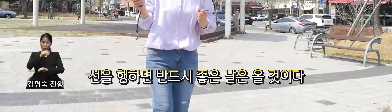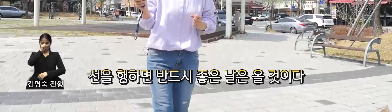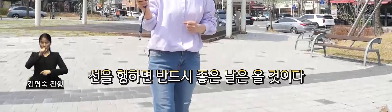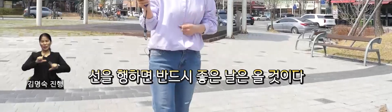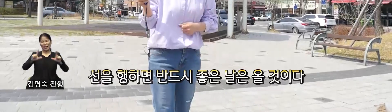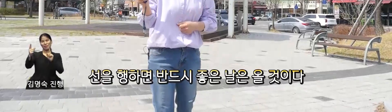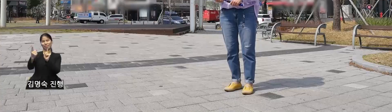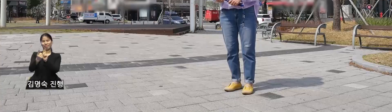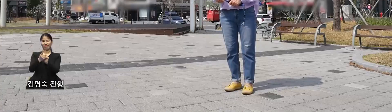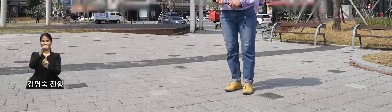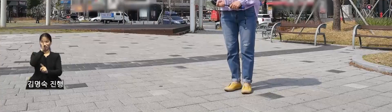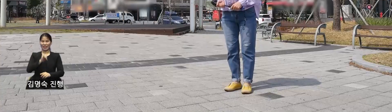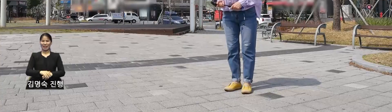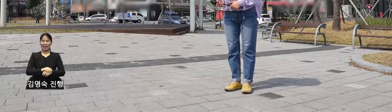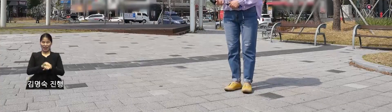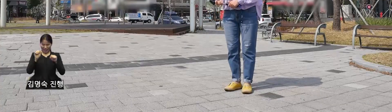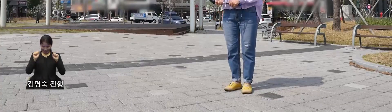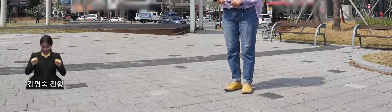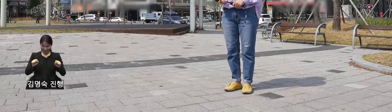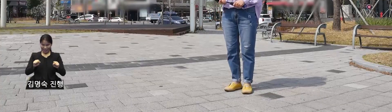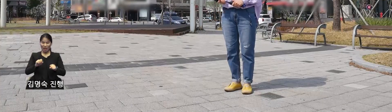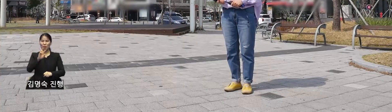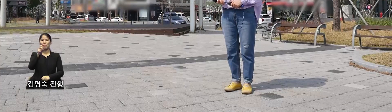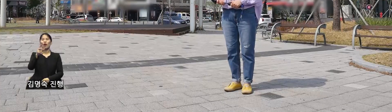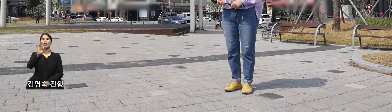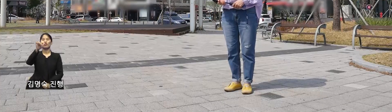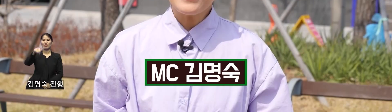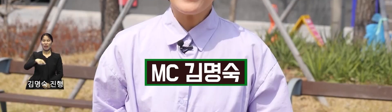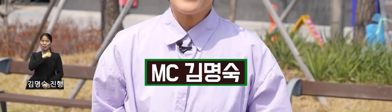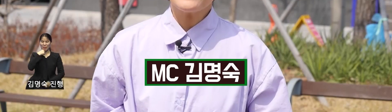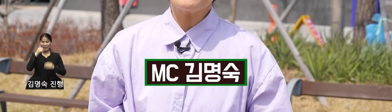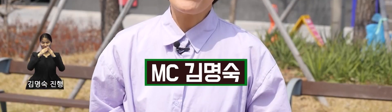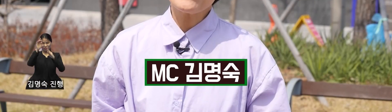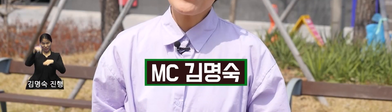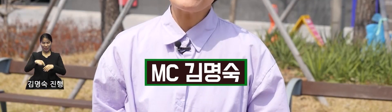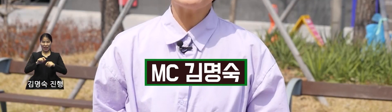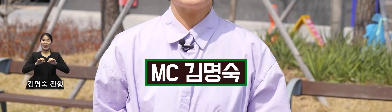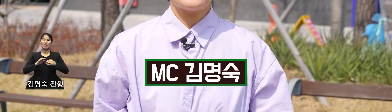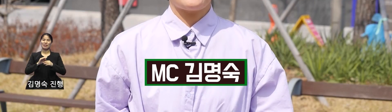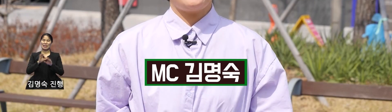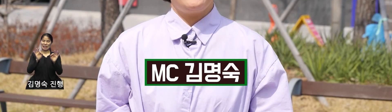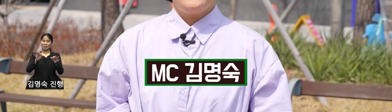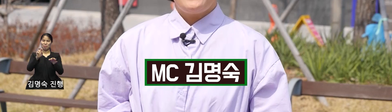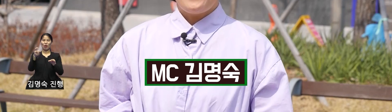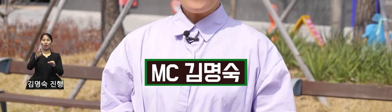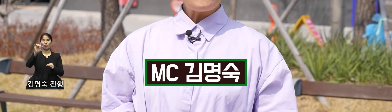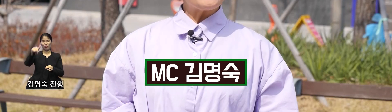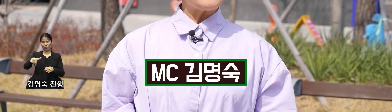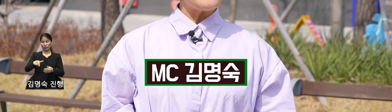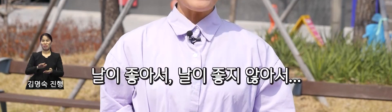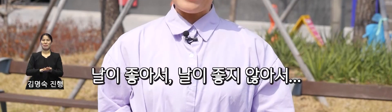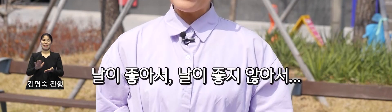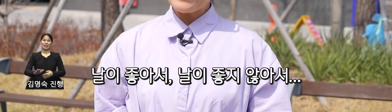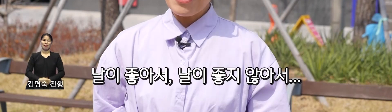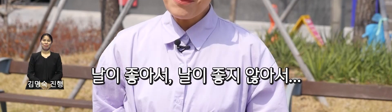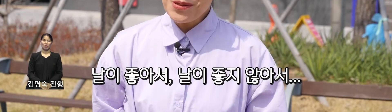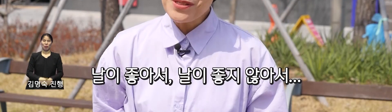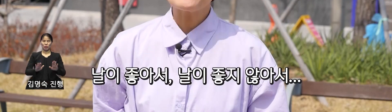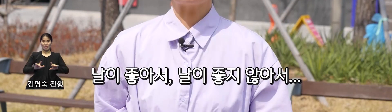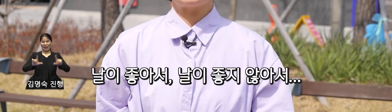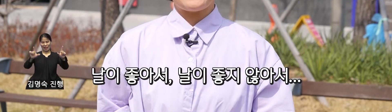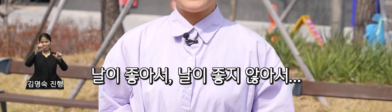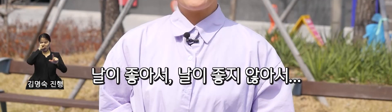오지 않을까요? 안녕하세요. 명숙의 맛집 천하 진행의 김명숙입니다. 오늘 날이